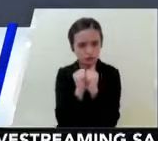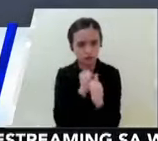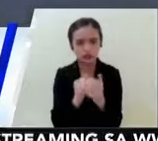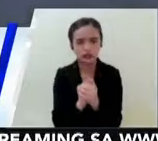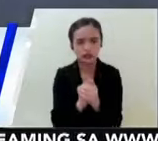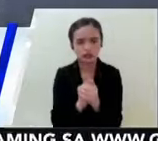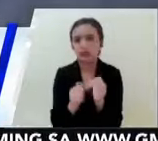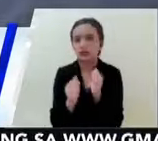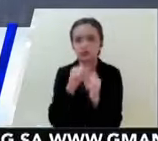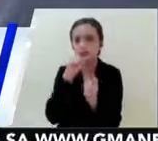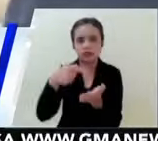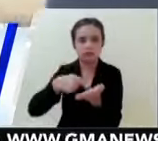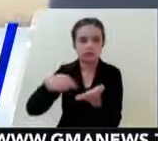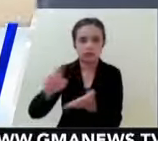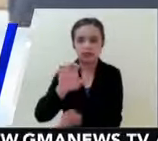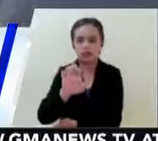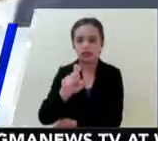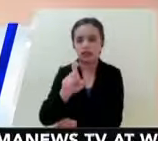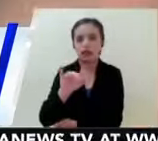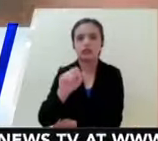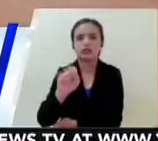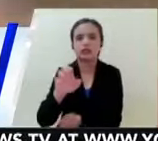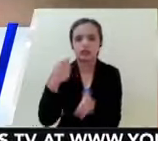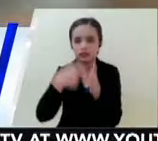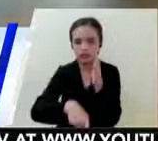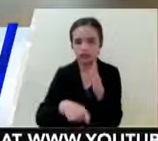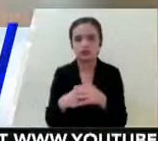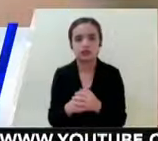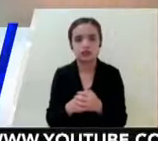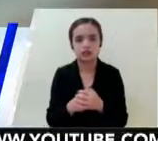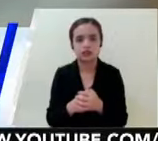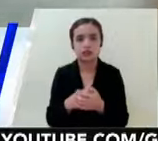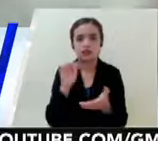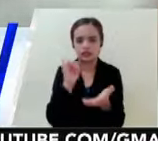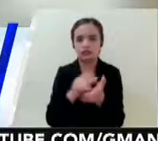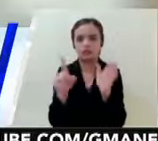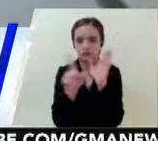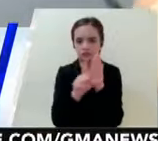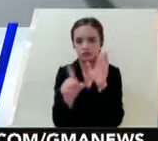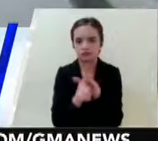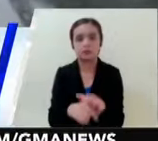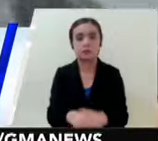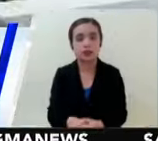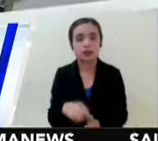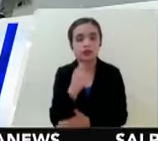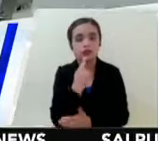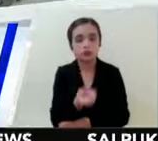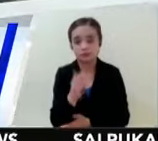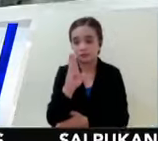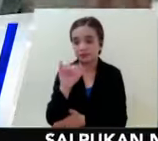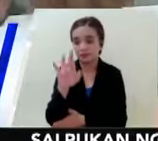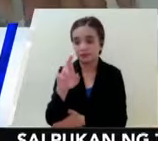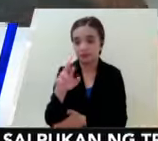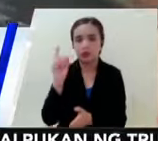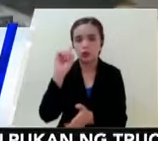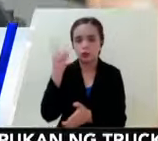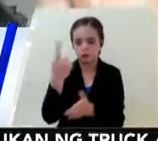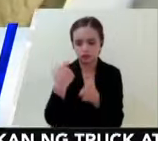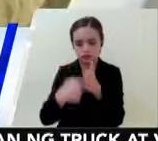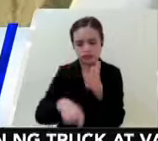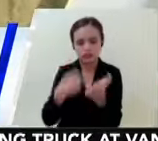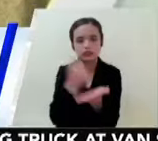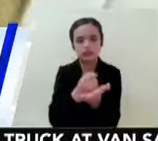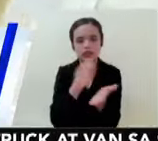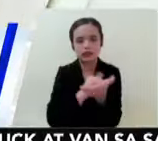excise tax nito at itinuturing na illegal. Sabi ng BIR, tax stamp lang ang pwedeng maging patunay na bayad